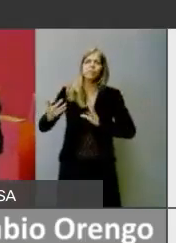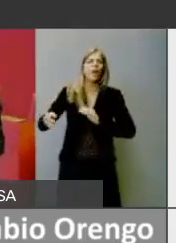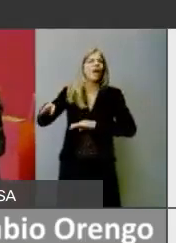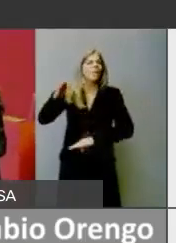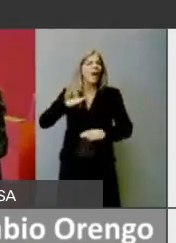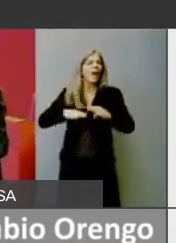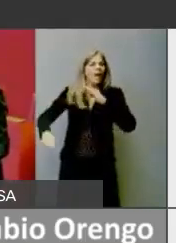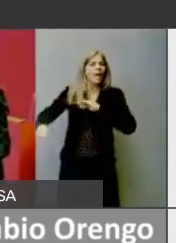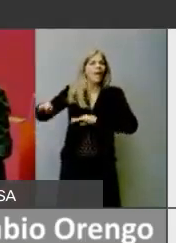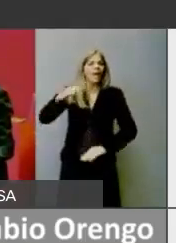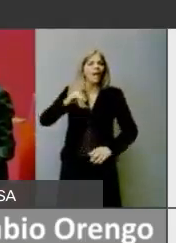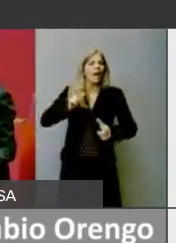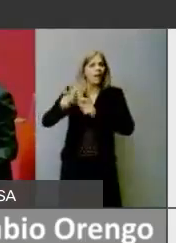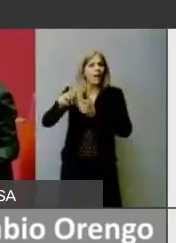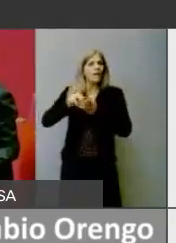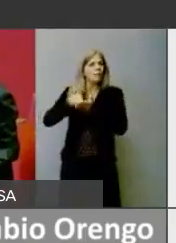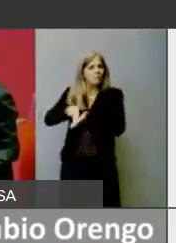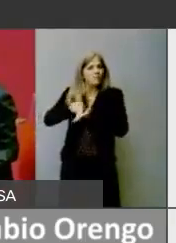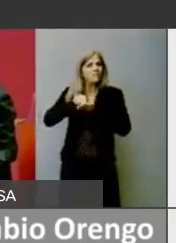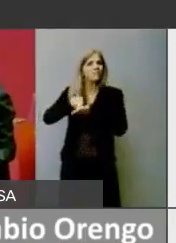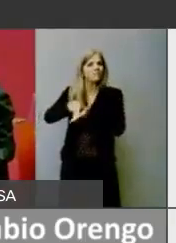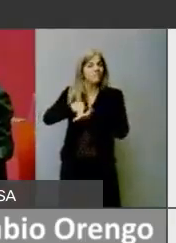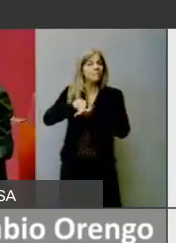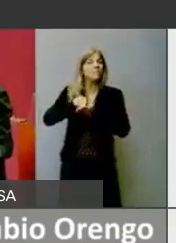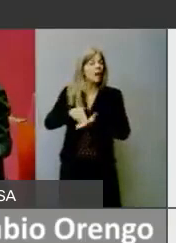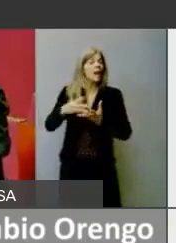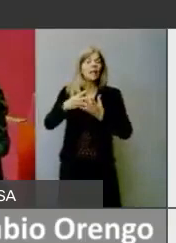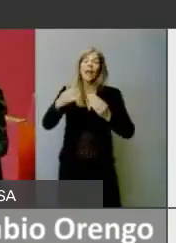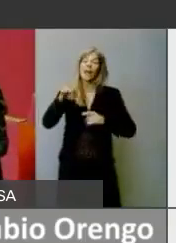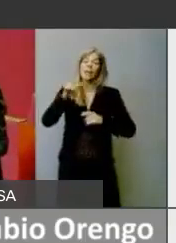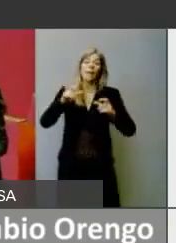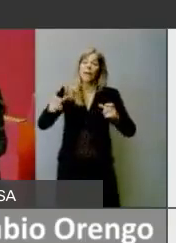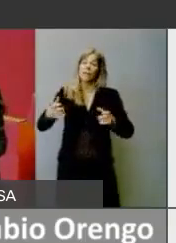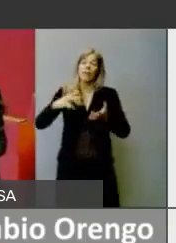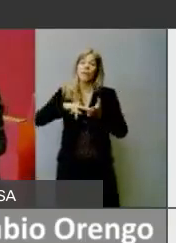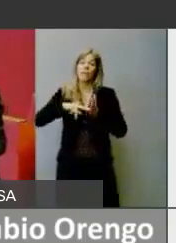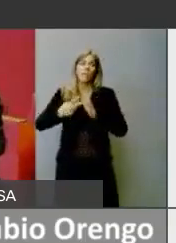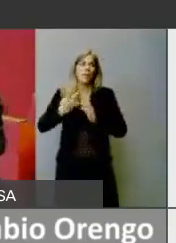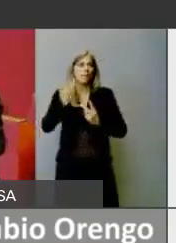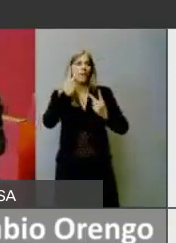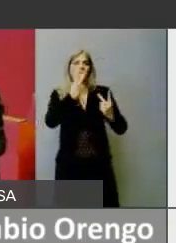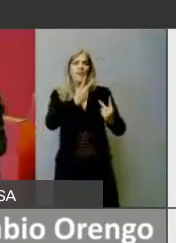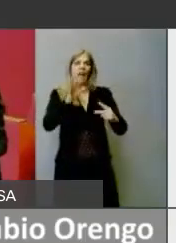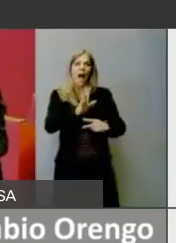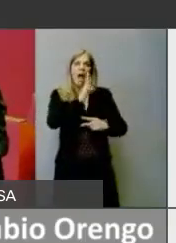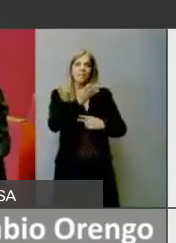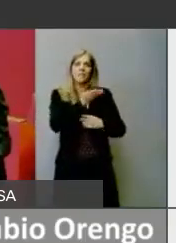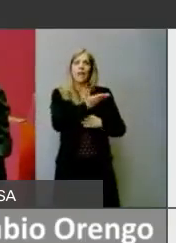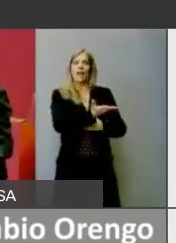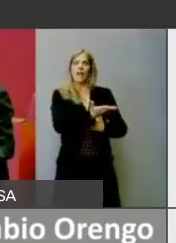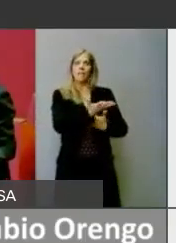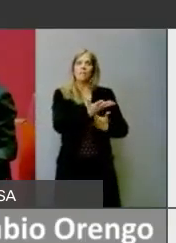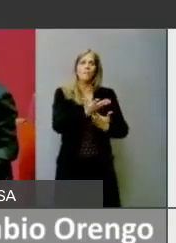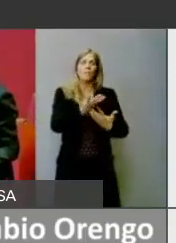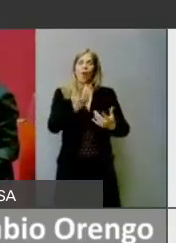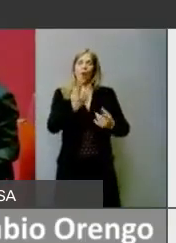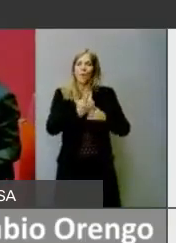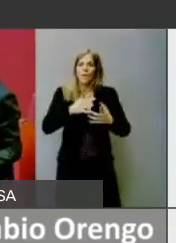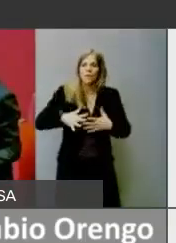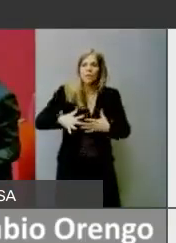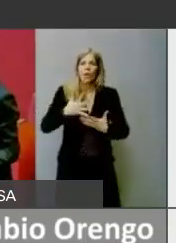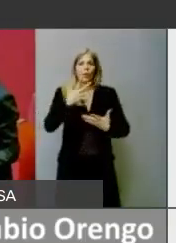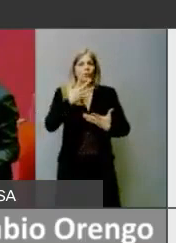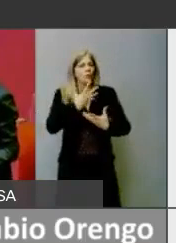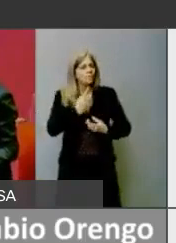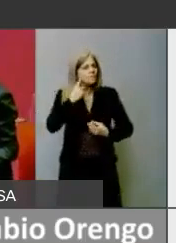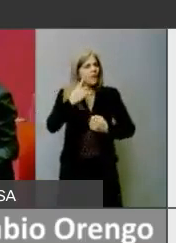a riferimento e hanno riversato su di lei tutte le loro aspettative, tutti i loro bisogni, tutte le loro esigenze, tutti i loro bisogni